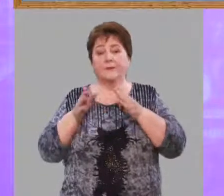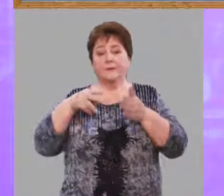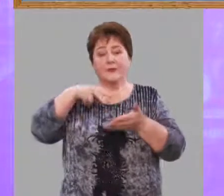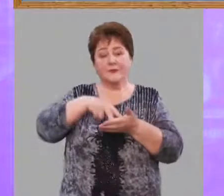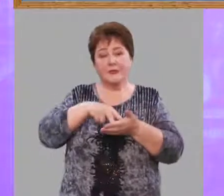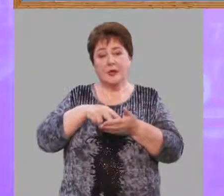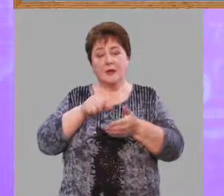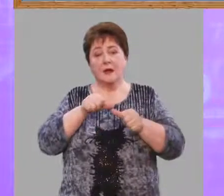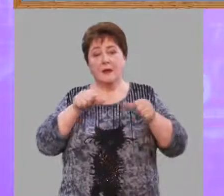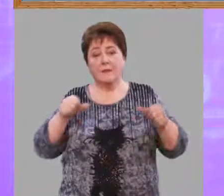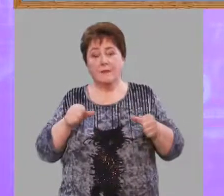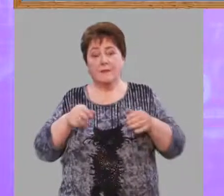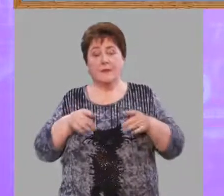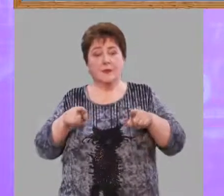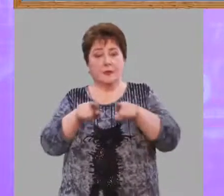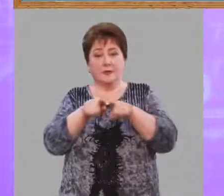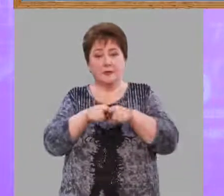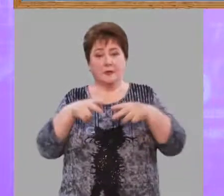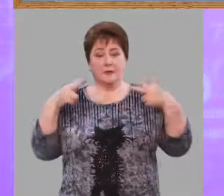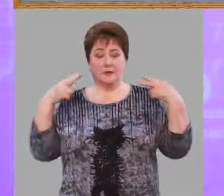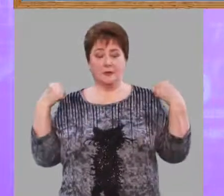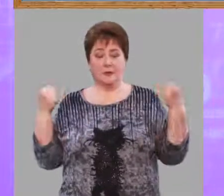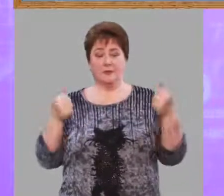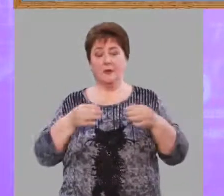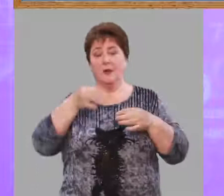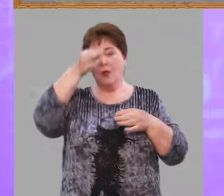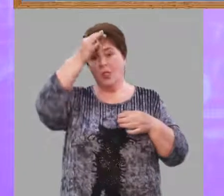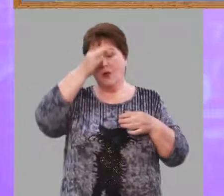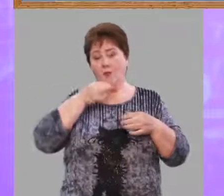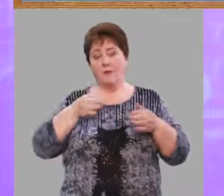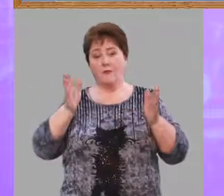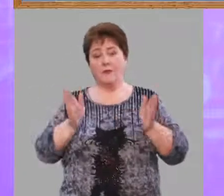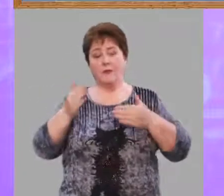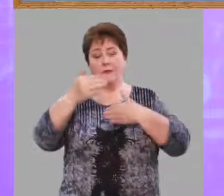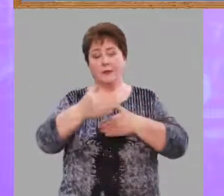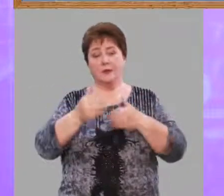ряд, будто бы солдатики, ровные квадратики.